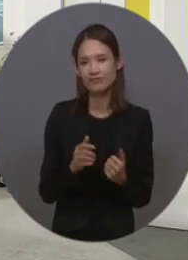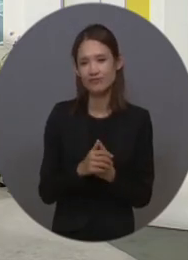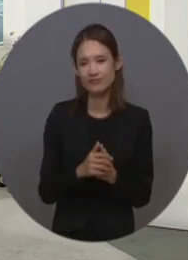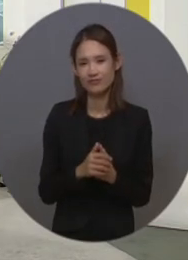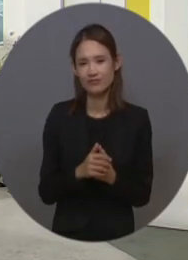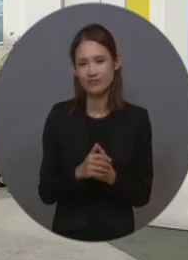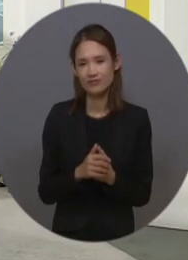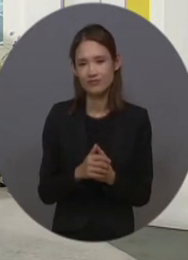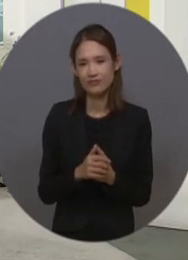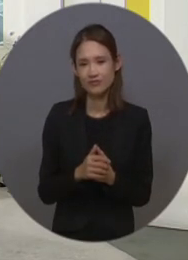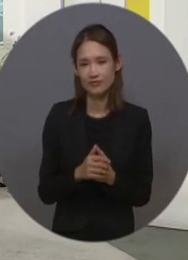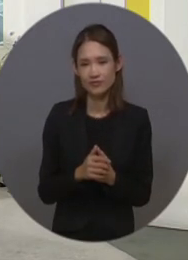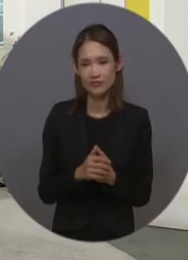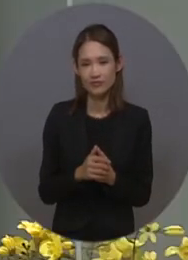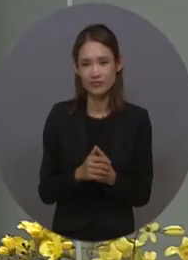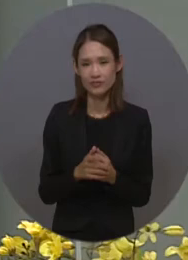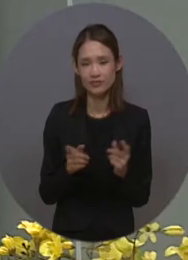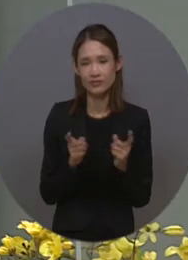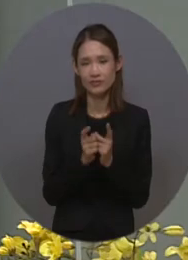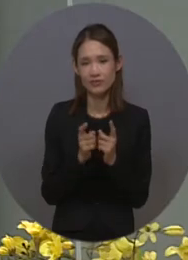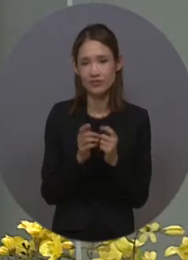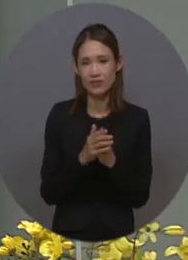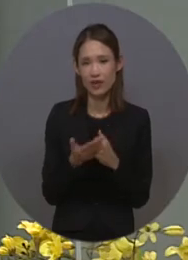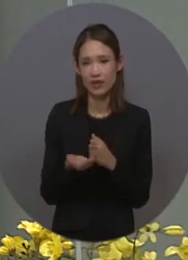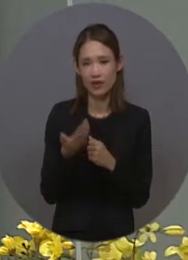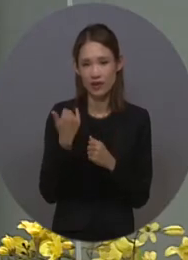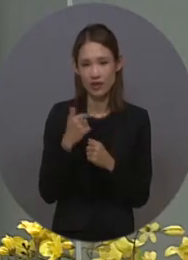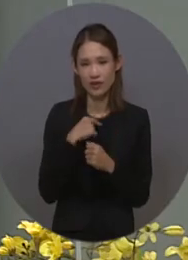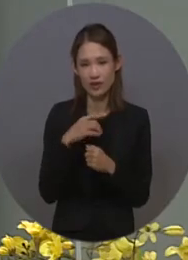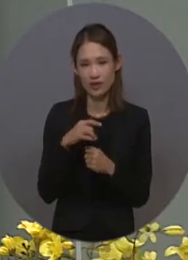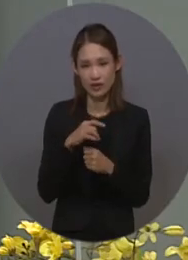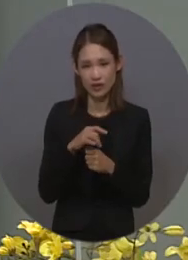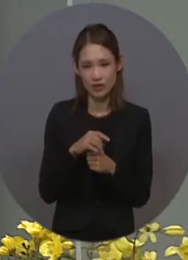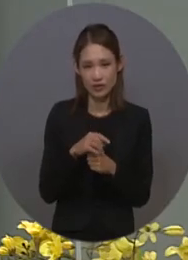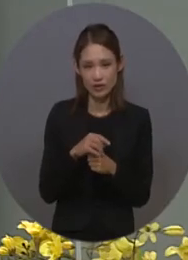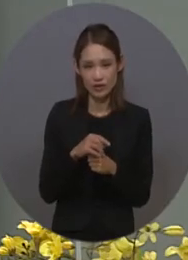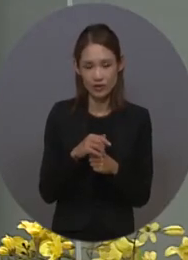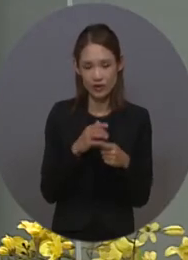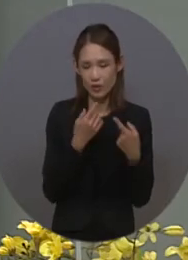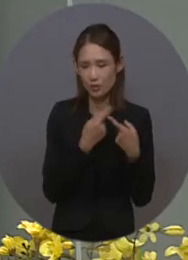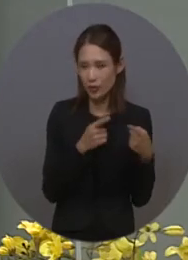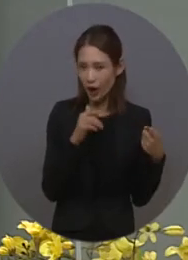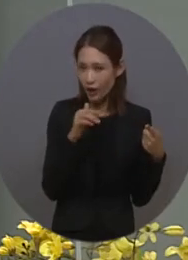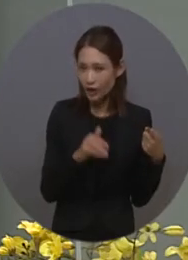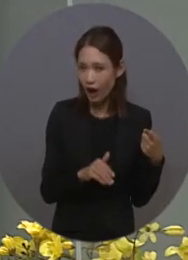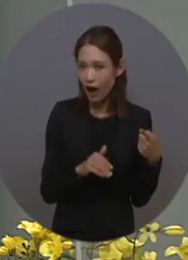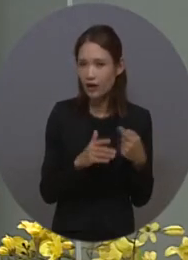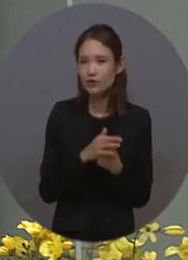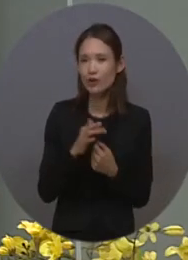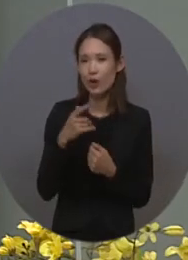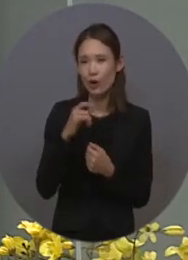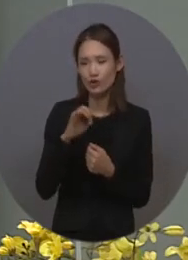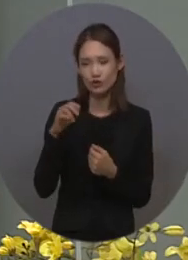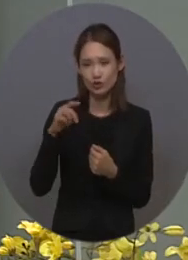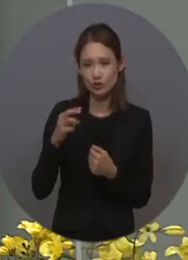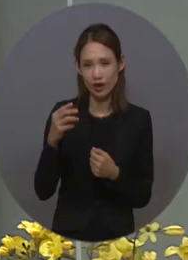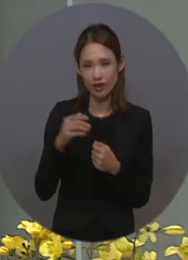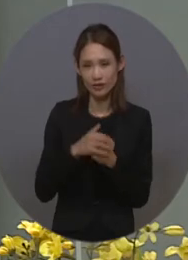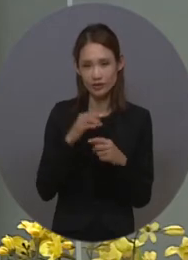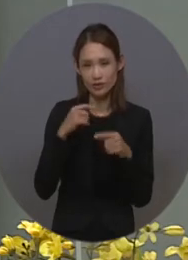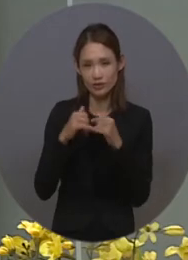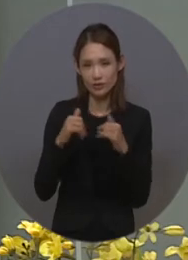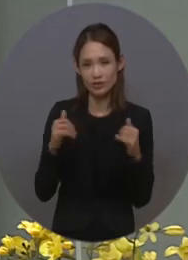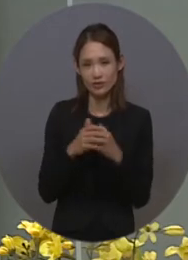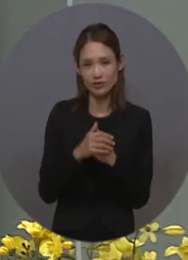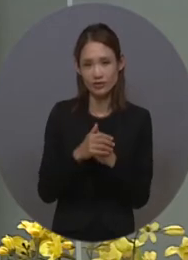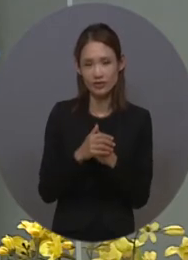그렇군요. 그런데 네. 실제적으로 아까도 제가 처음에 오프닝에 저평가된 초우량 정치인 이게